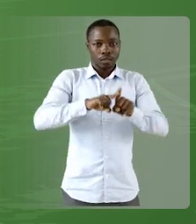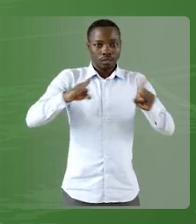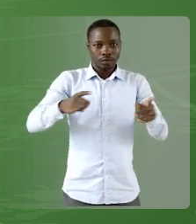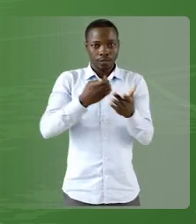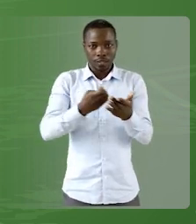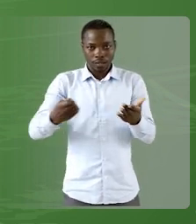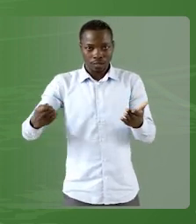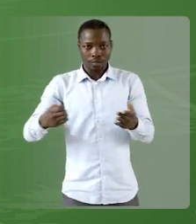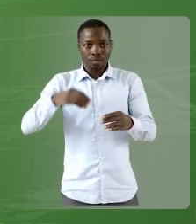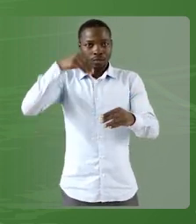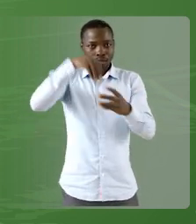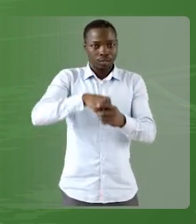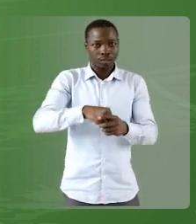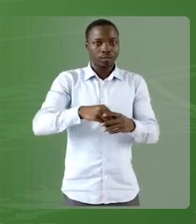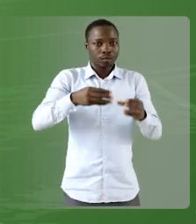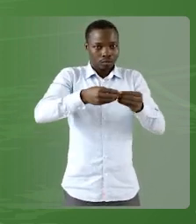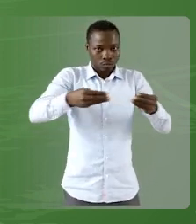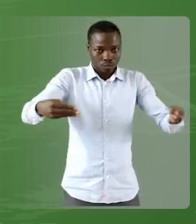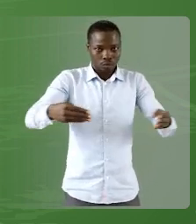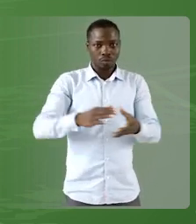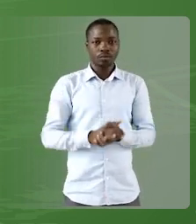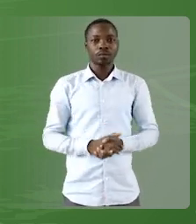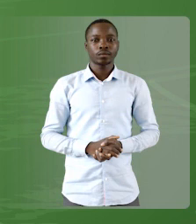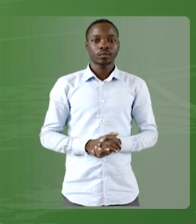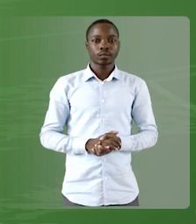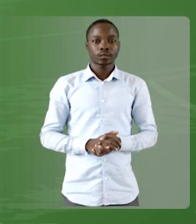différents constituants des sols.